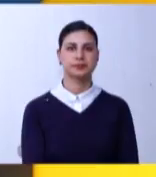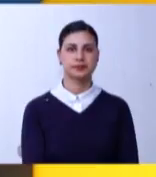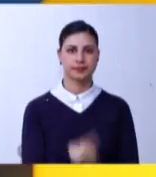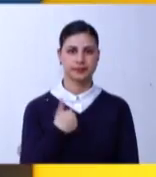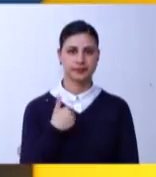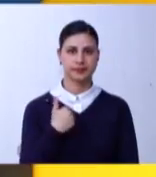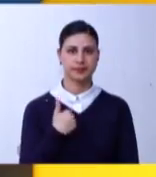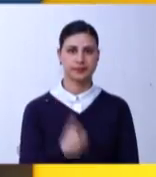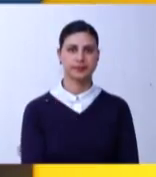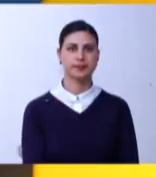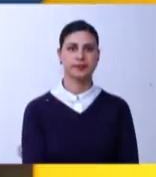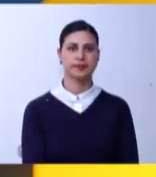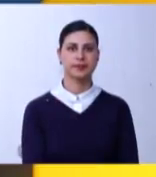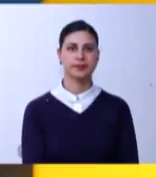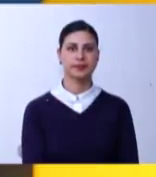დილამშვიდობისა.